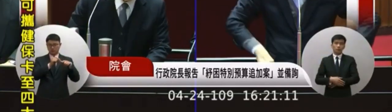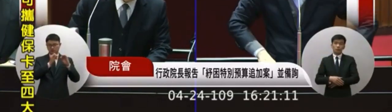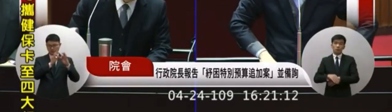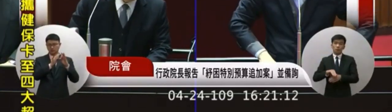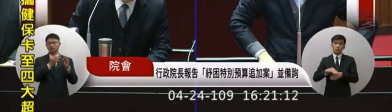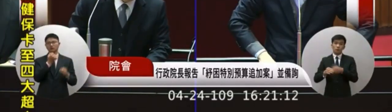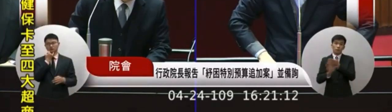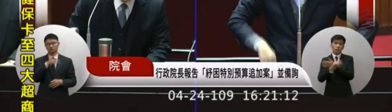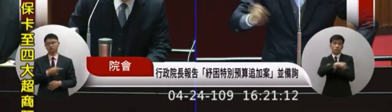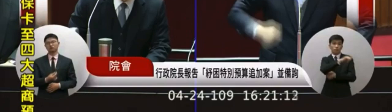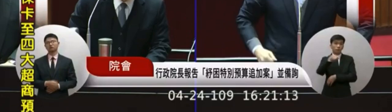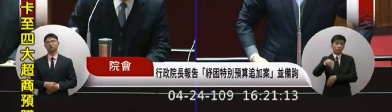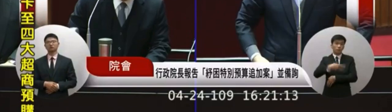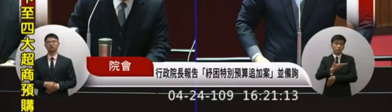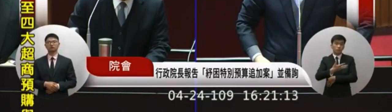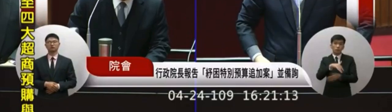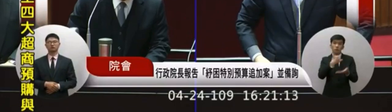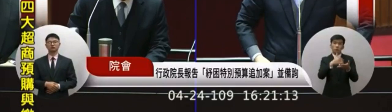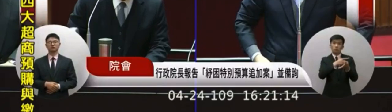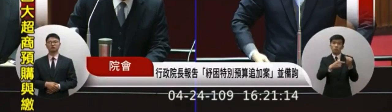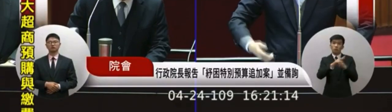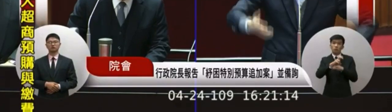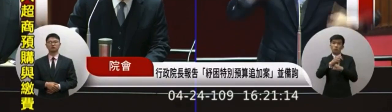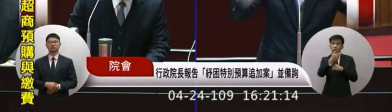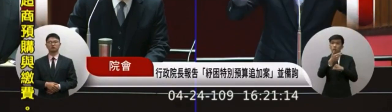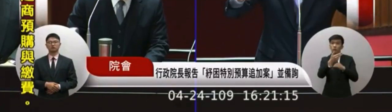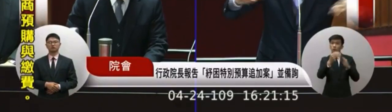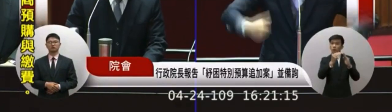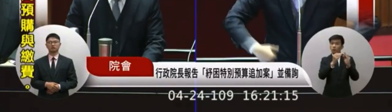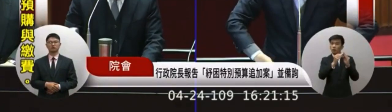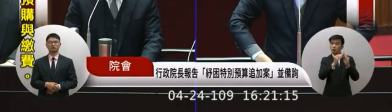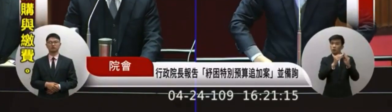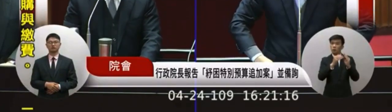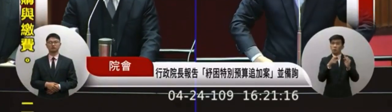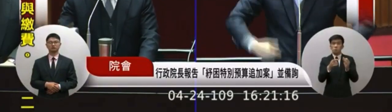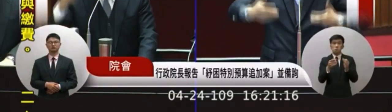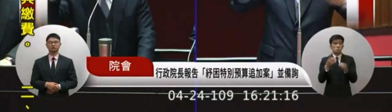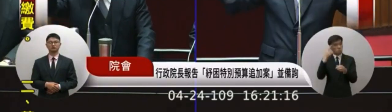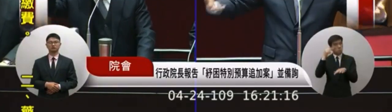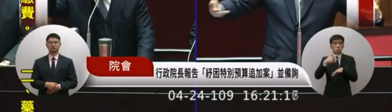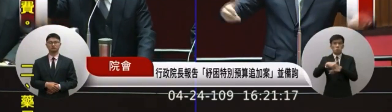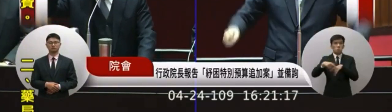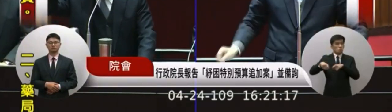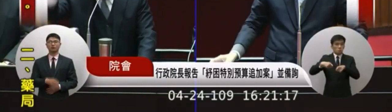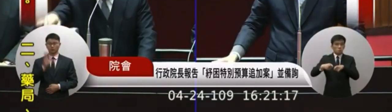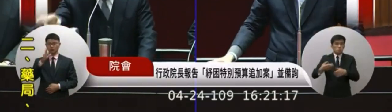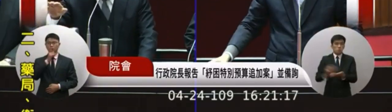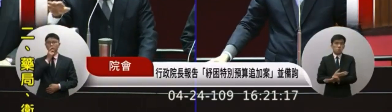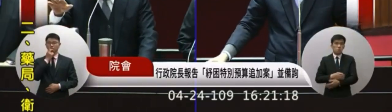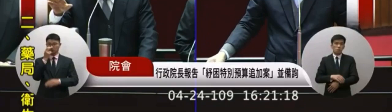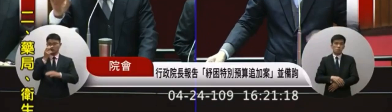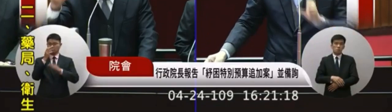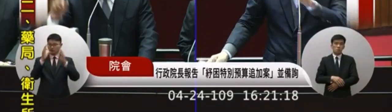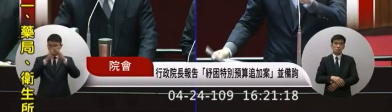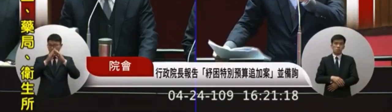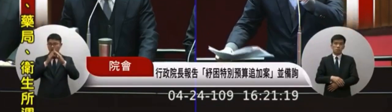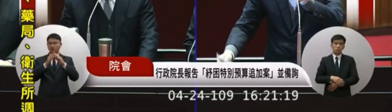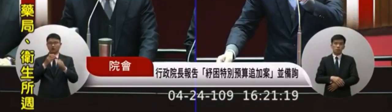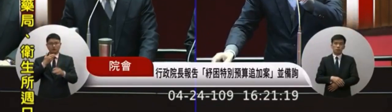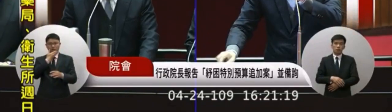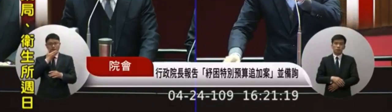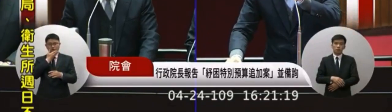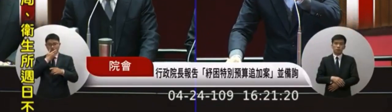他银行27家，你配套不够啊？ 有 了， 中央银行还降息，都